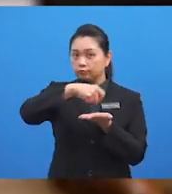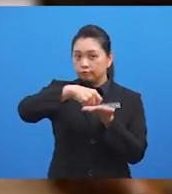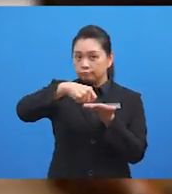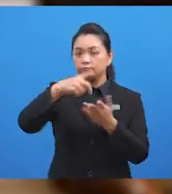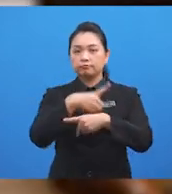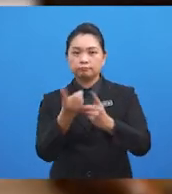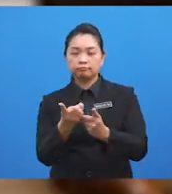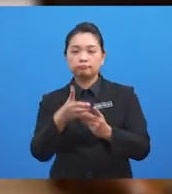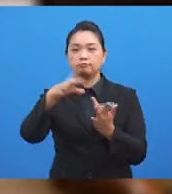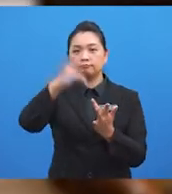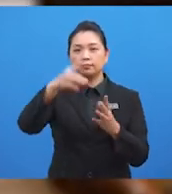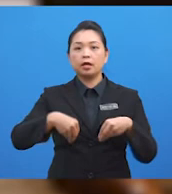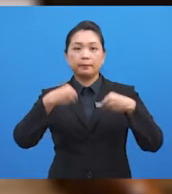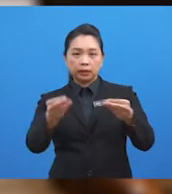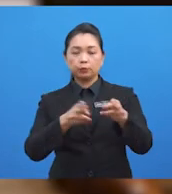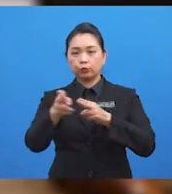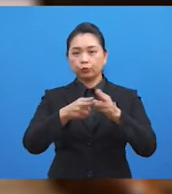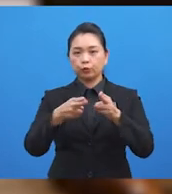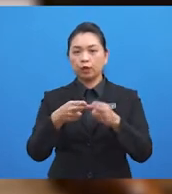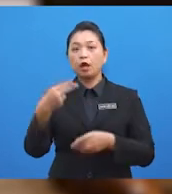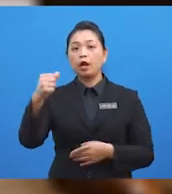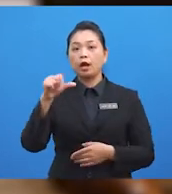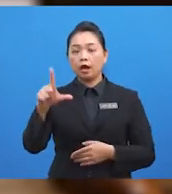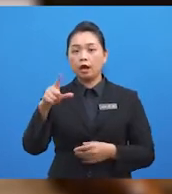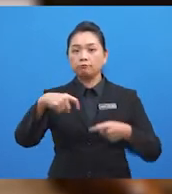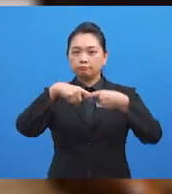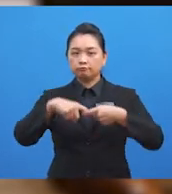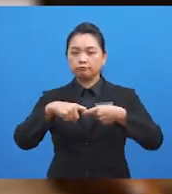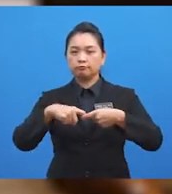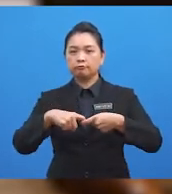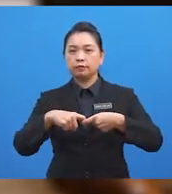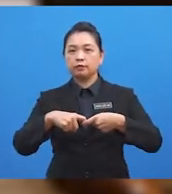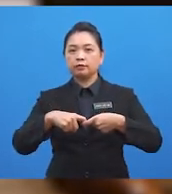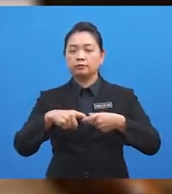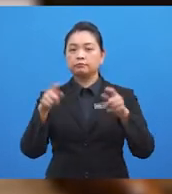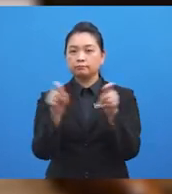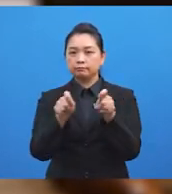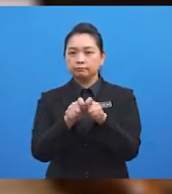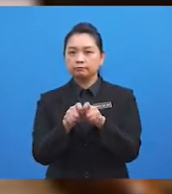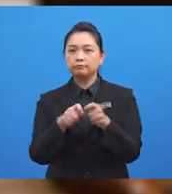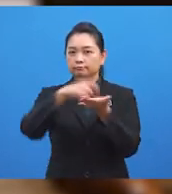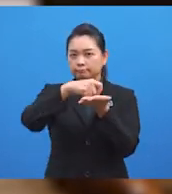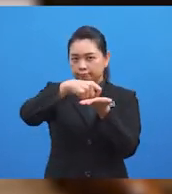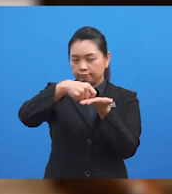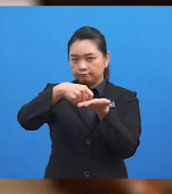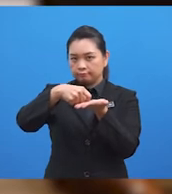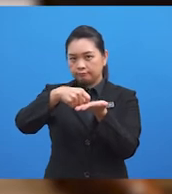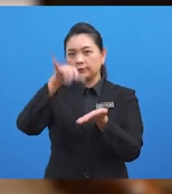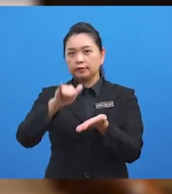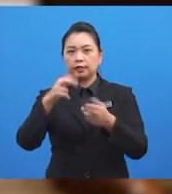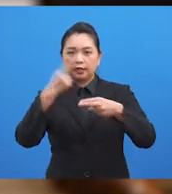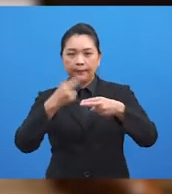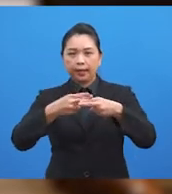dewan pula dilantik bagi menguruskan hal-hal berkaitan persidangan seperti mencatat prosiding